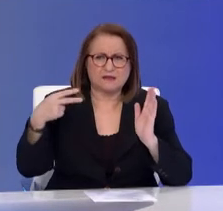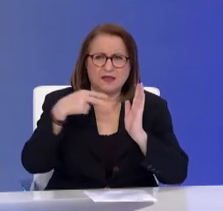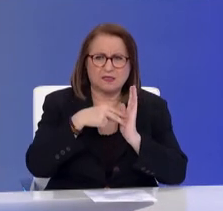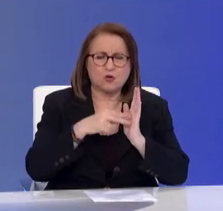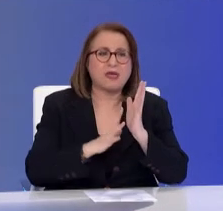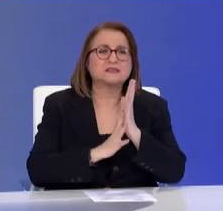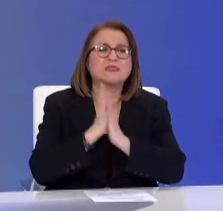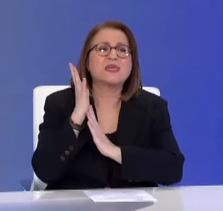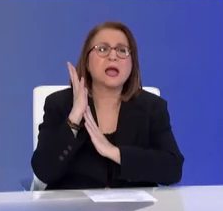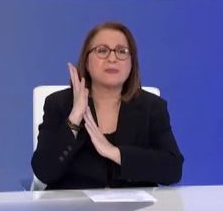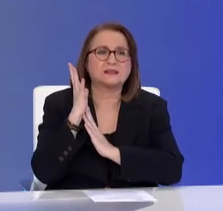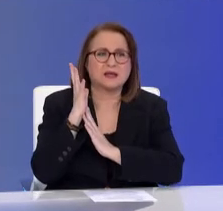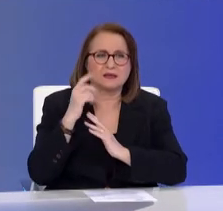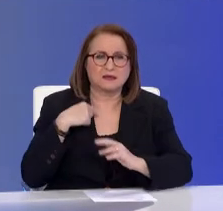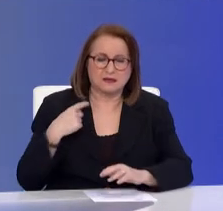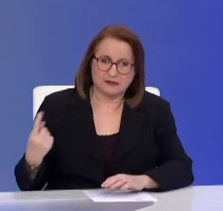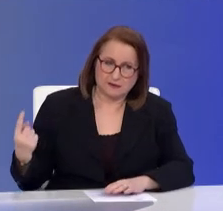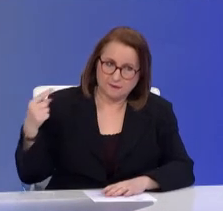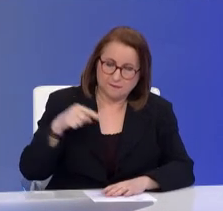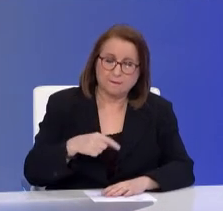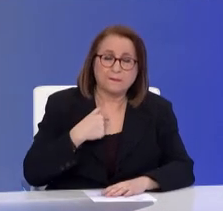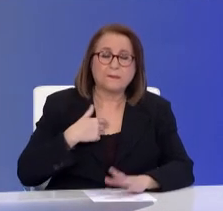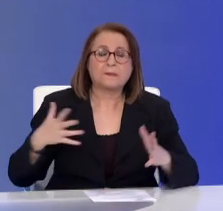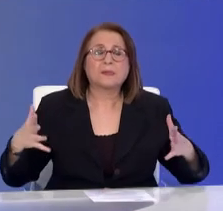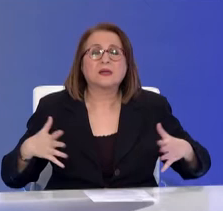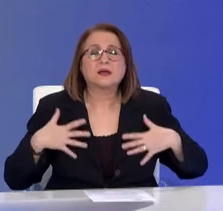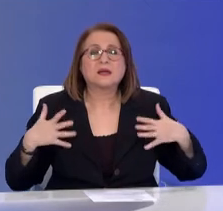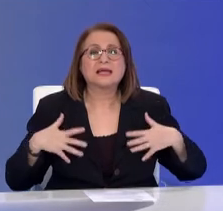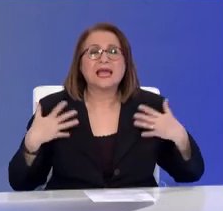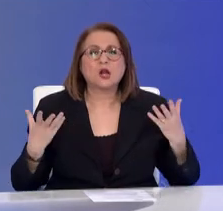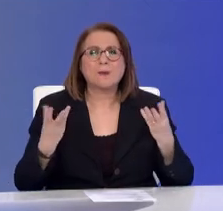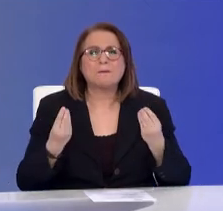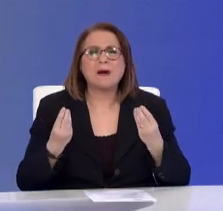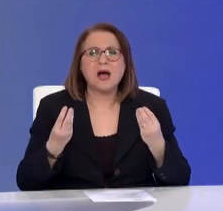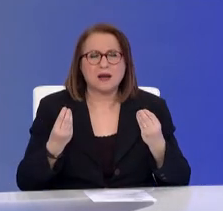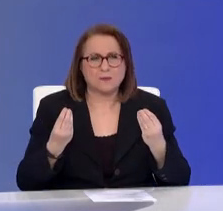2015. Χαίρομαι ιδιαίτερα